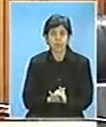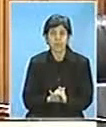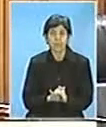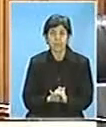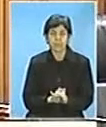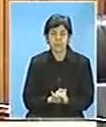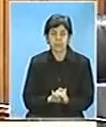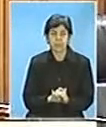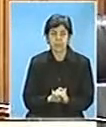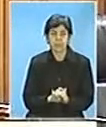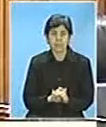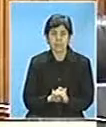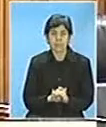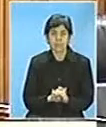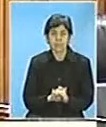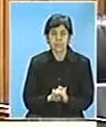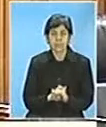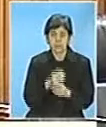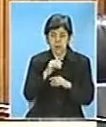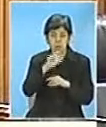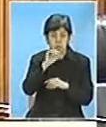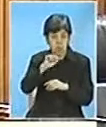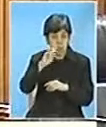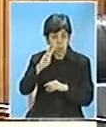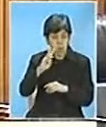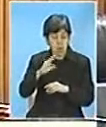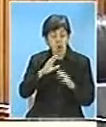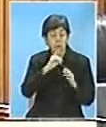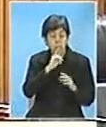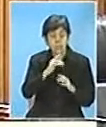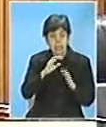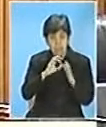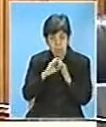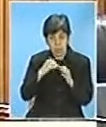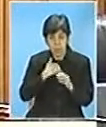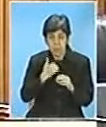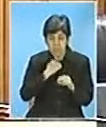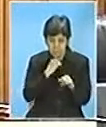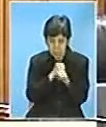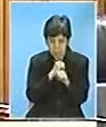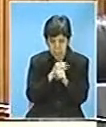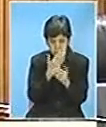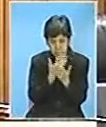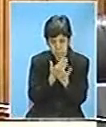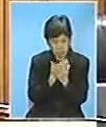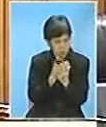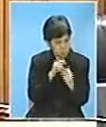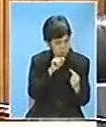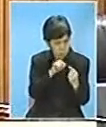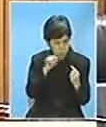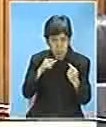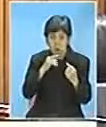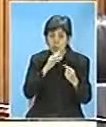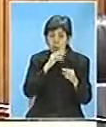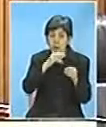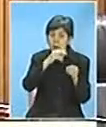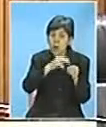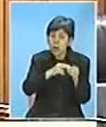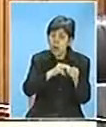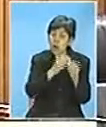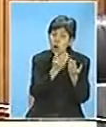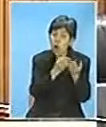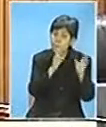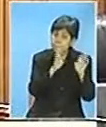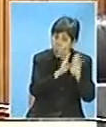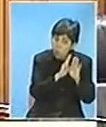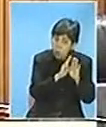างท่านวุฒิสมาชิกได้เอ่ยถึงนะครับว่ามันมีการใช้ข้ามผิดประเภทเช่นเอาก๊าซครัวเรือน